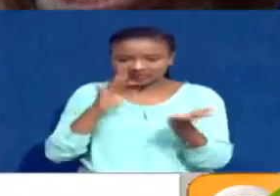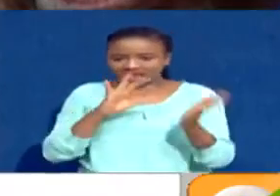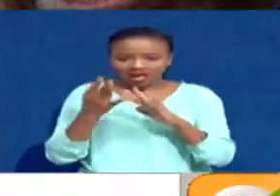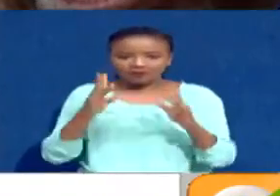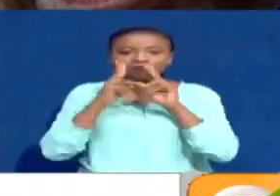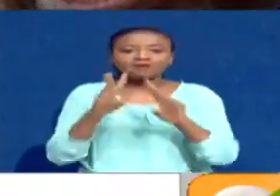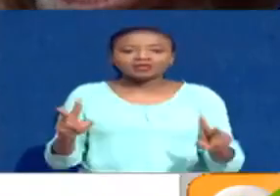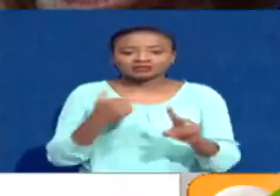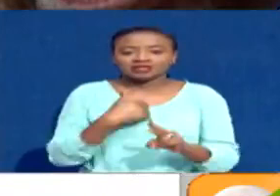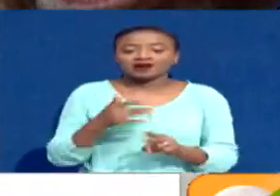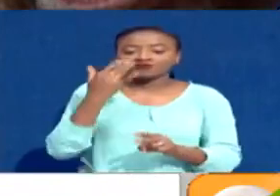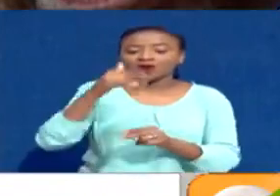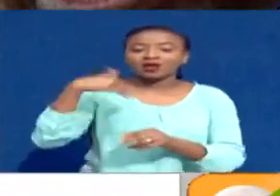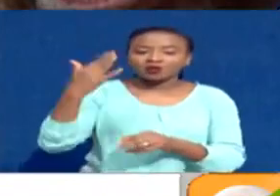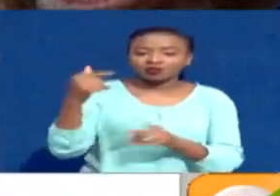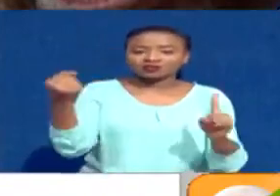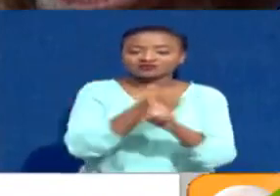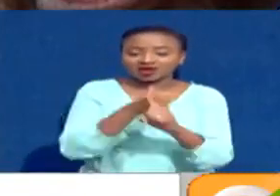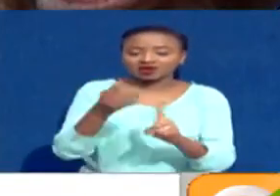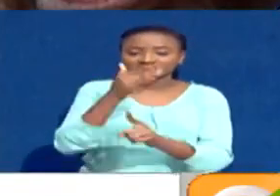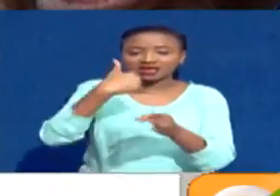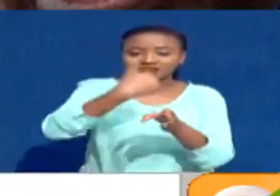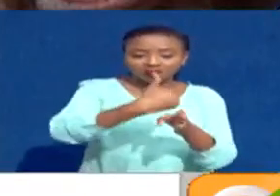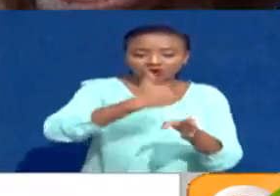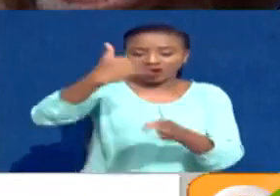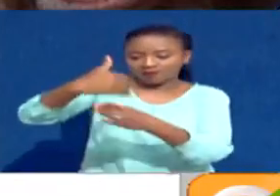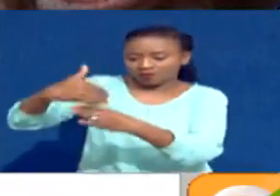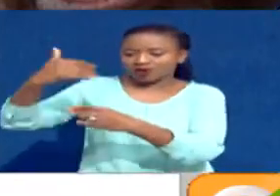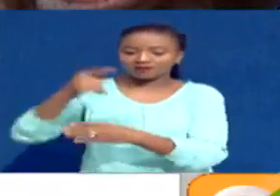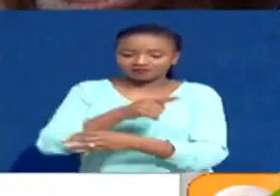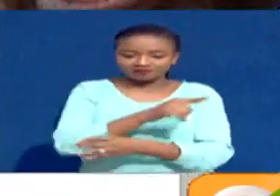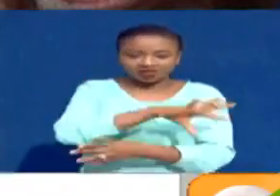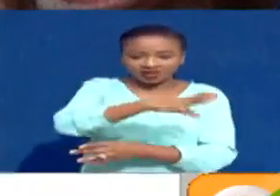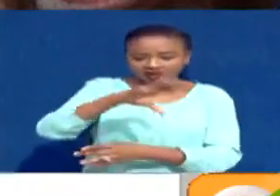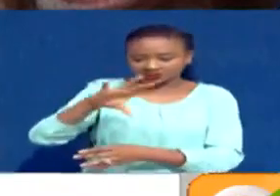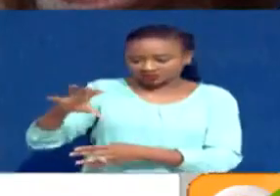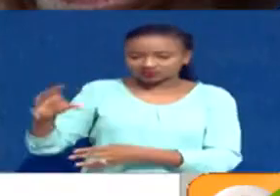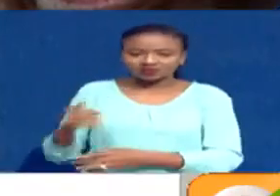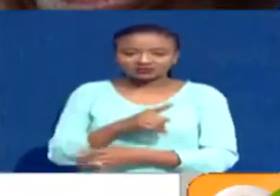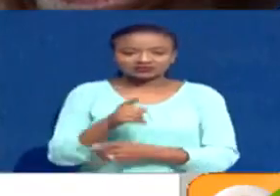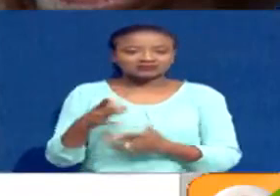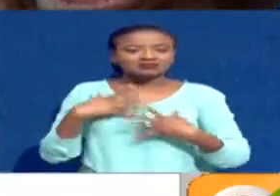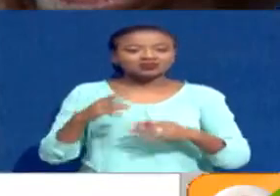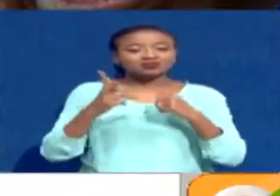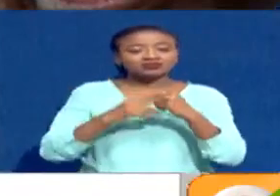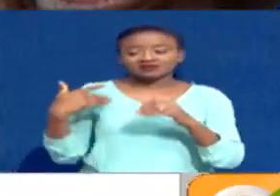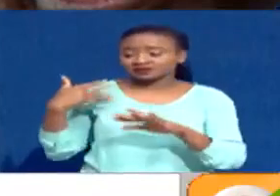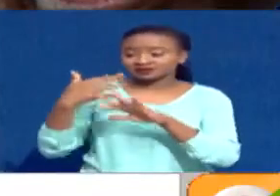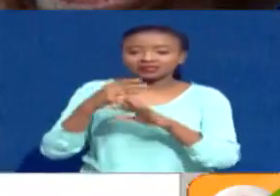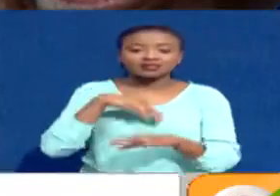ya mara kwa mara katika mpaka wa kaunti hizo tatu yamesababisha vifo vya watu saba katika kipindi cha wiki mbili